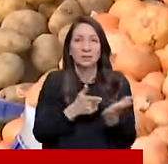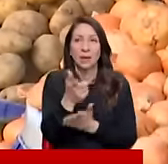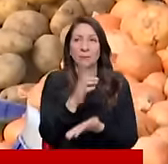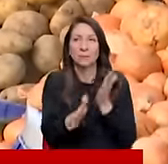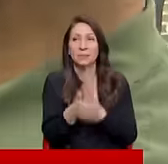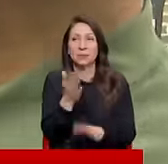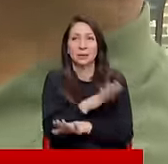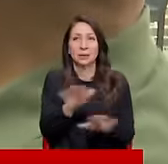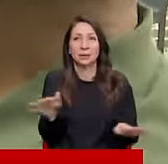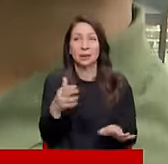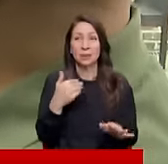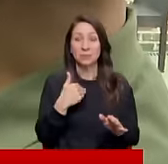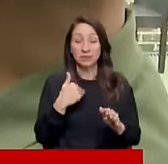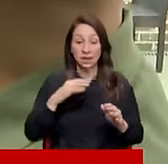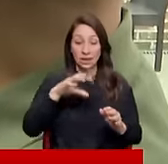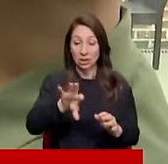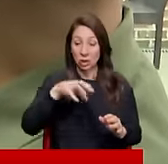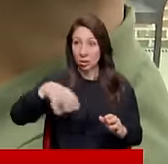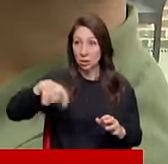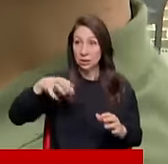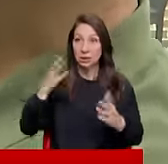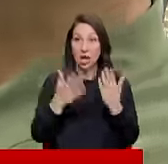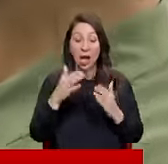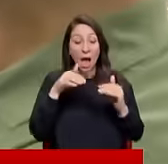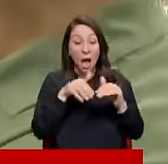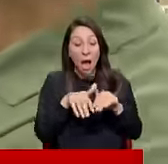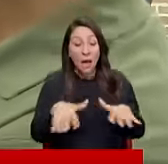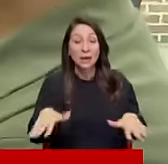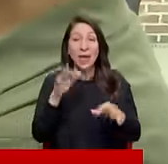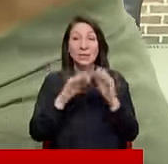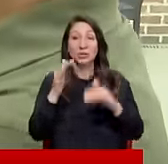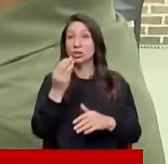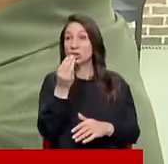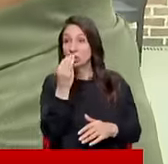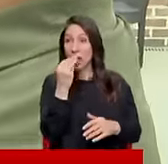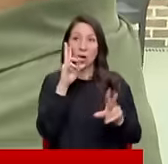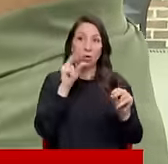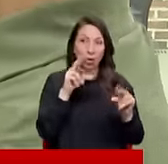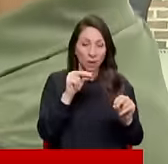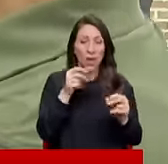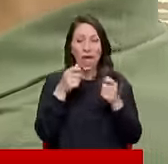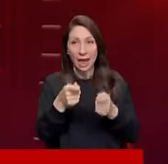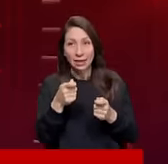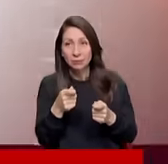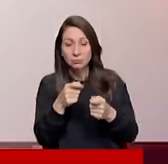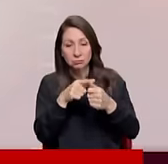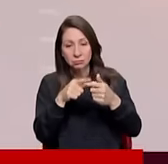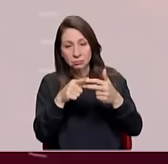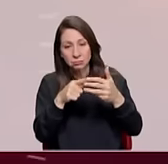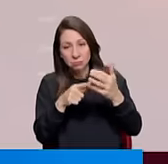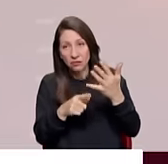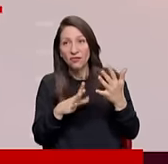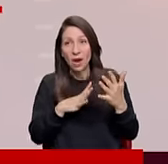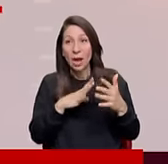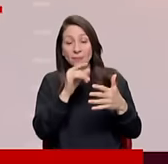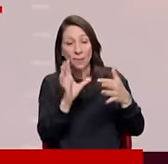zaten bitirdiler. Biz kategori kategori değerlendiriyoruz. Alt gruplara ayırıyoruz enflasyonu. Gıda, konaklama, eğitim harcamaları. Bu kategorilerin